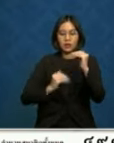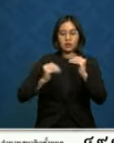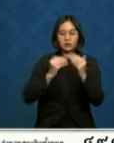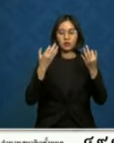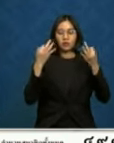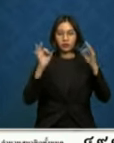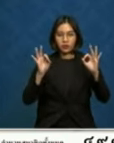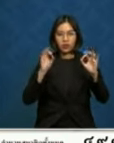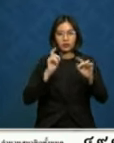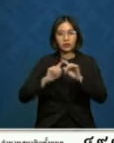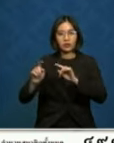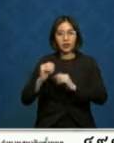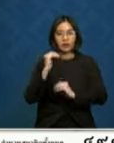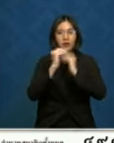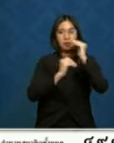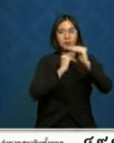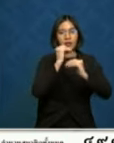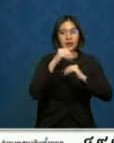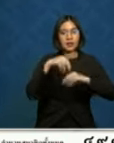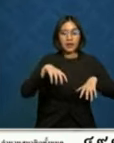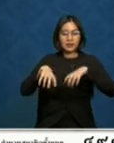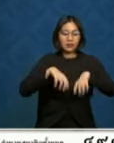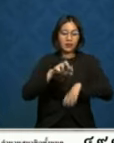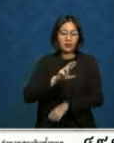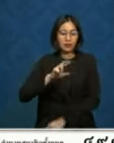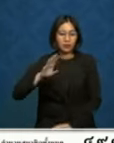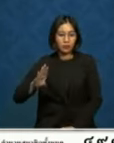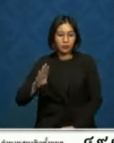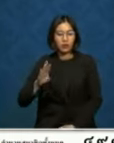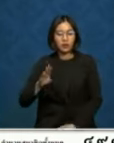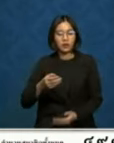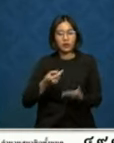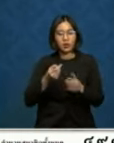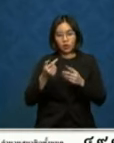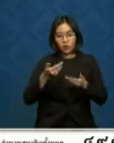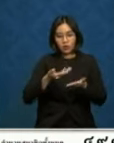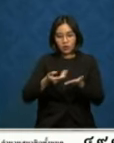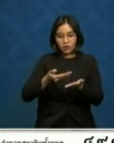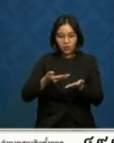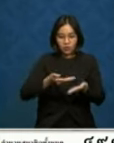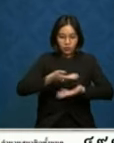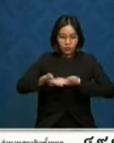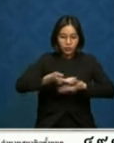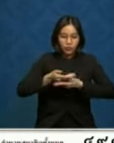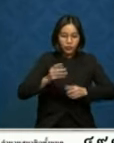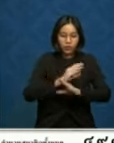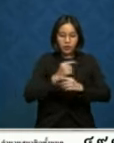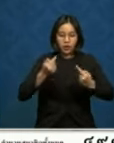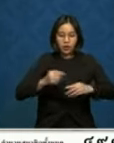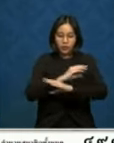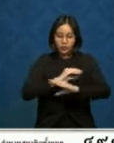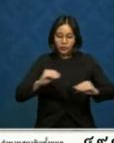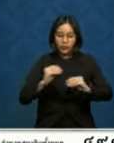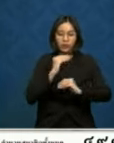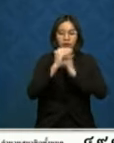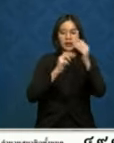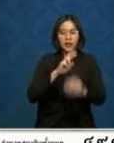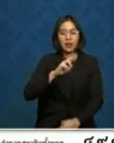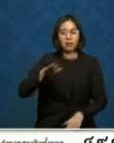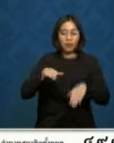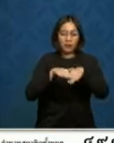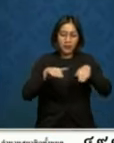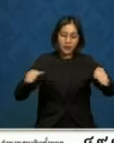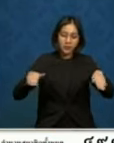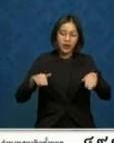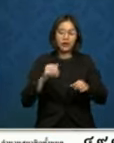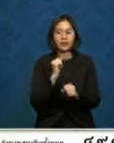รีภาพการพัฒนาและจัดระบบการไกล่เกลี่ยระงับข้อพิพาทการพัฒนาระบบมาตรการและด